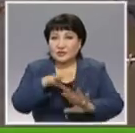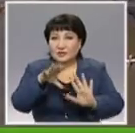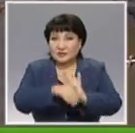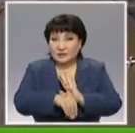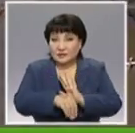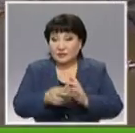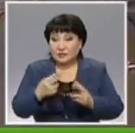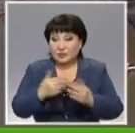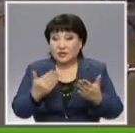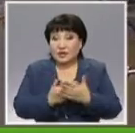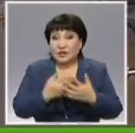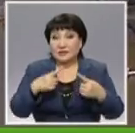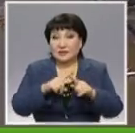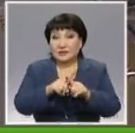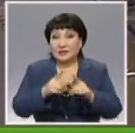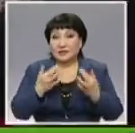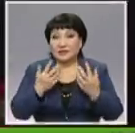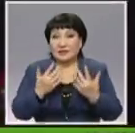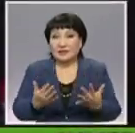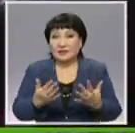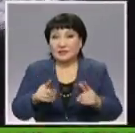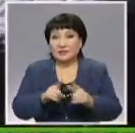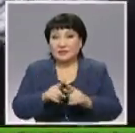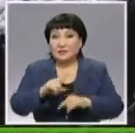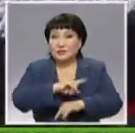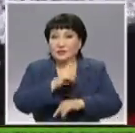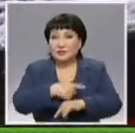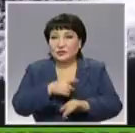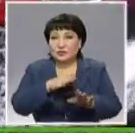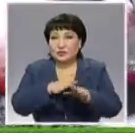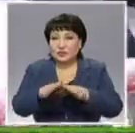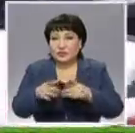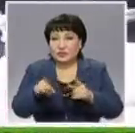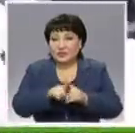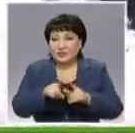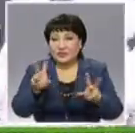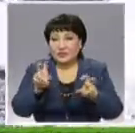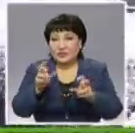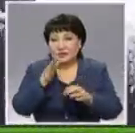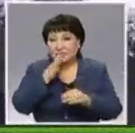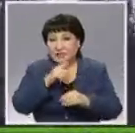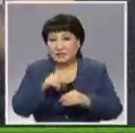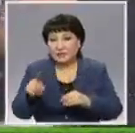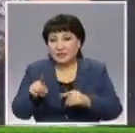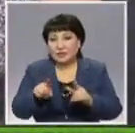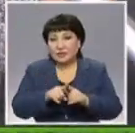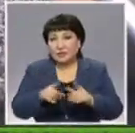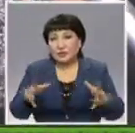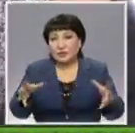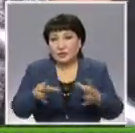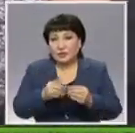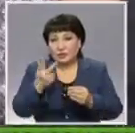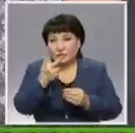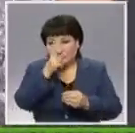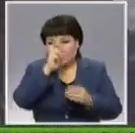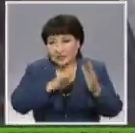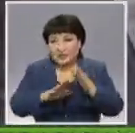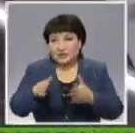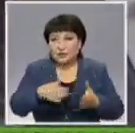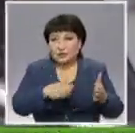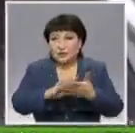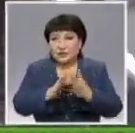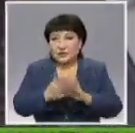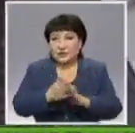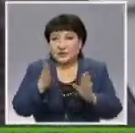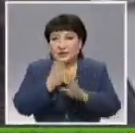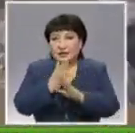Бұл жаңа техникалық талап кеден одағына мүше елдерде жүзеге асырылмақ. Аталған регламент ұйымға мүше мемлекеттердің жол жағдайы, экологиялық,